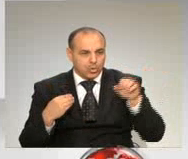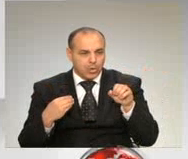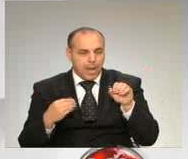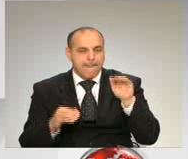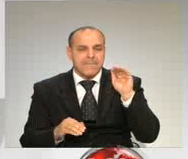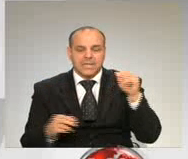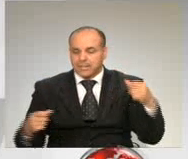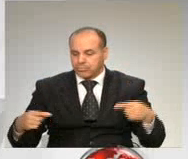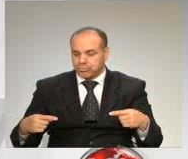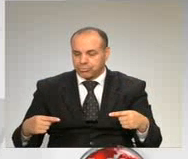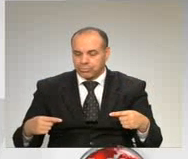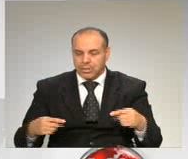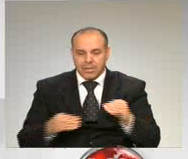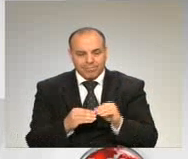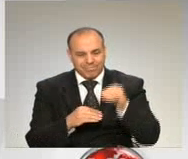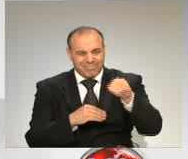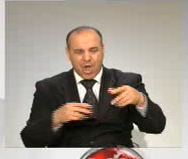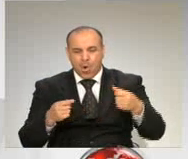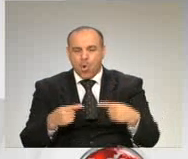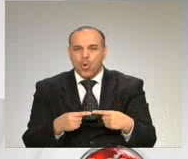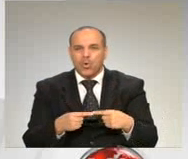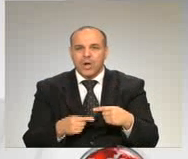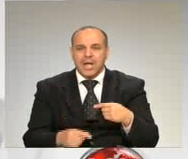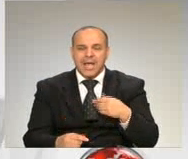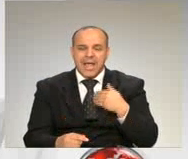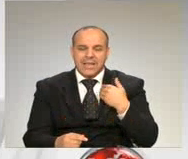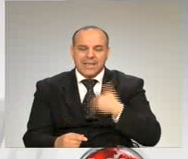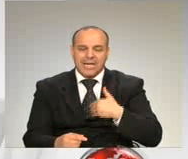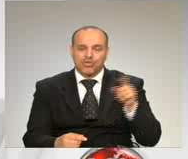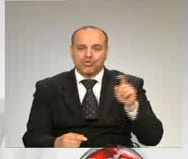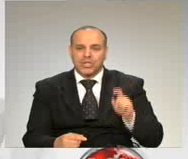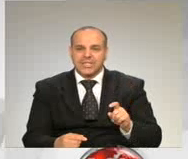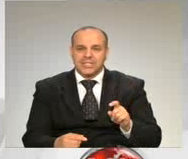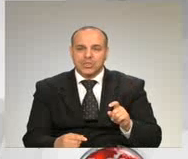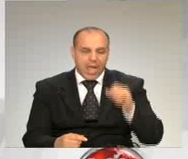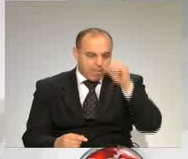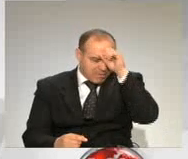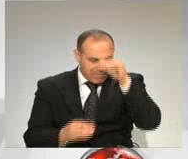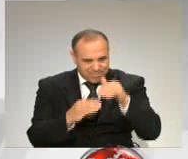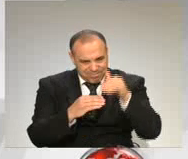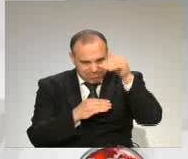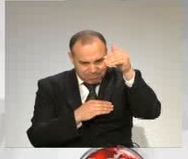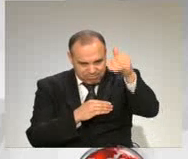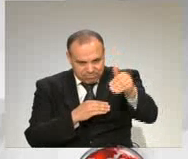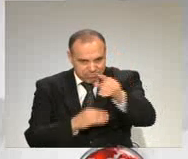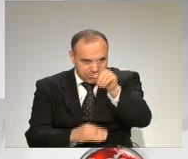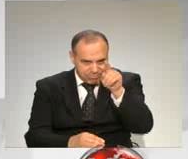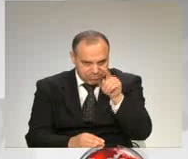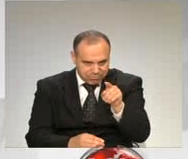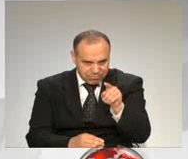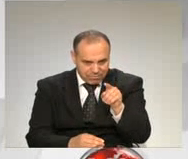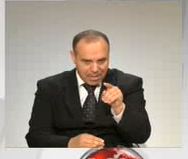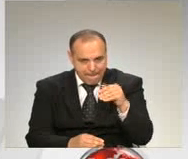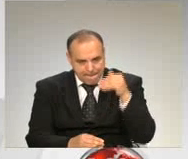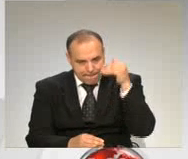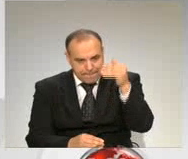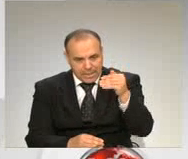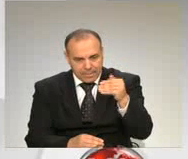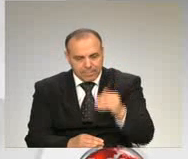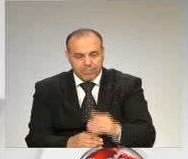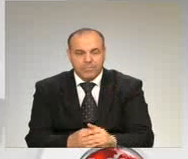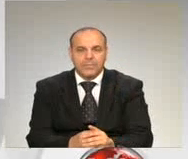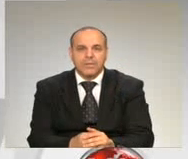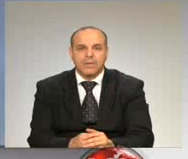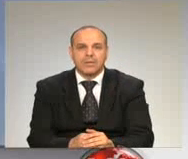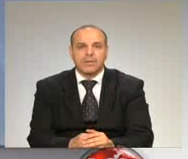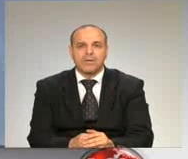المرسى، فيما تأجلت مباراة الترجي الجرجيسي وضيفه نادي حمام الأنف إلى أجل غير مسمى لدواع